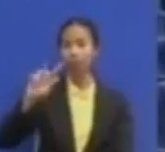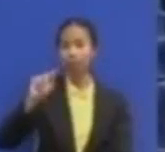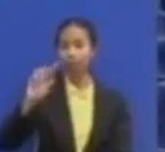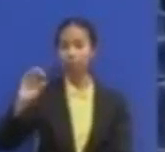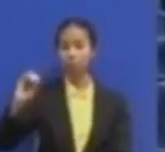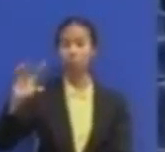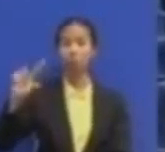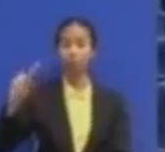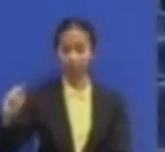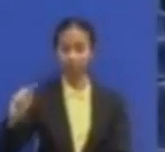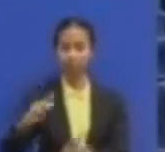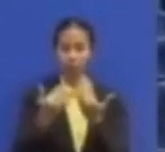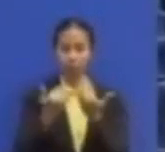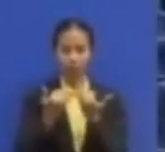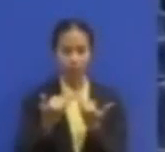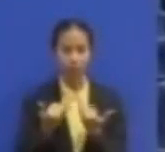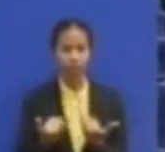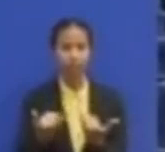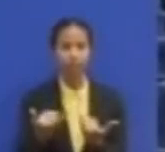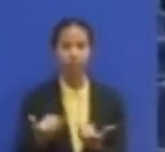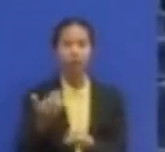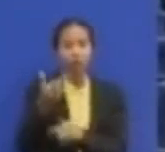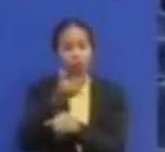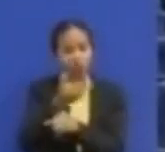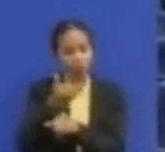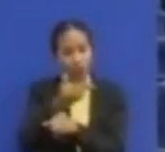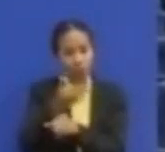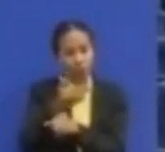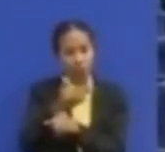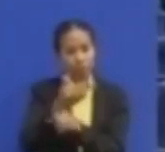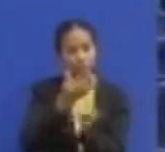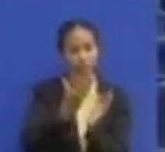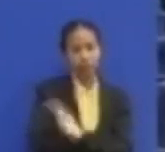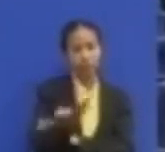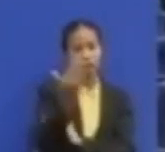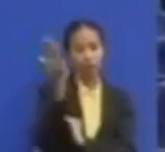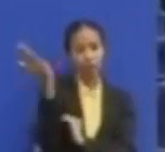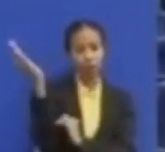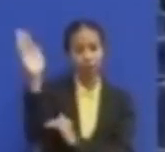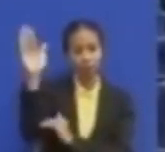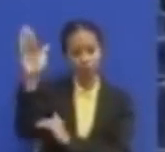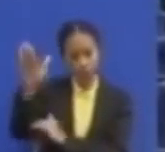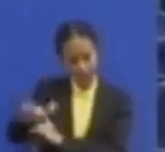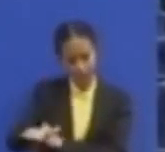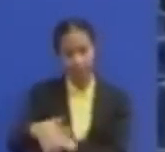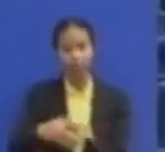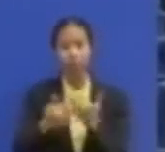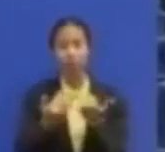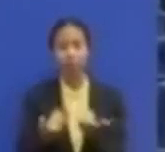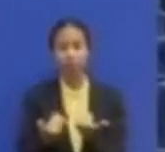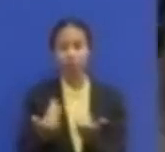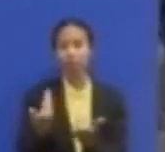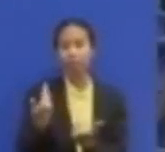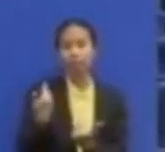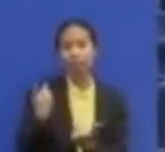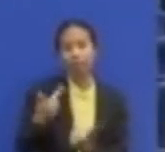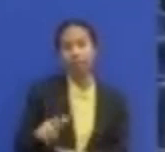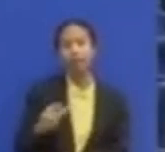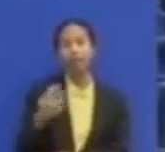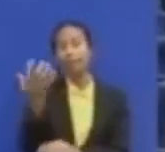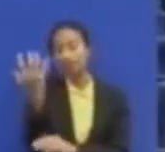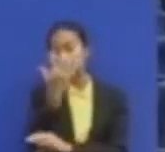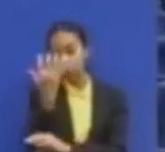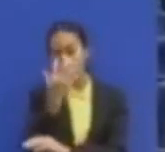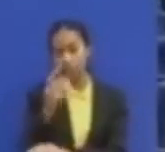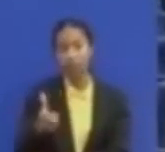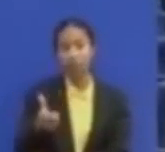ติดตามกันไปจนเสร็จสิ้นวาระการประชุมเลยนะคะทางสถานีวิทยุโทรทัศน์รัฐสภาดิจิตอลช่อง10แล้วก็ทางสถานีวิทยุกระ